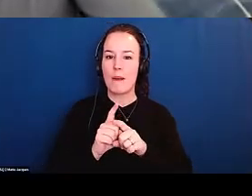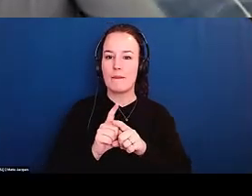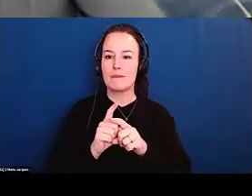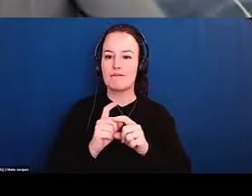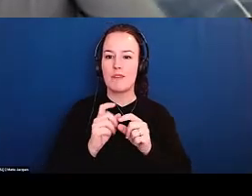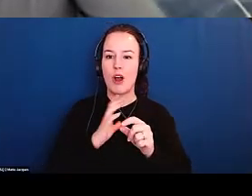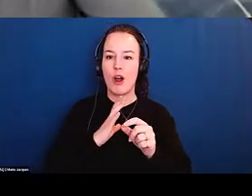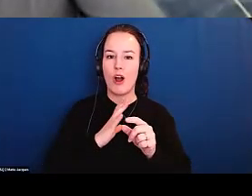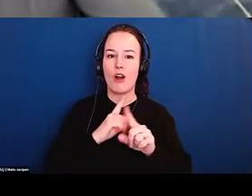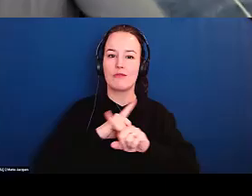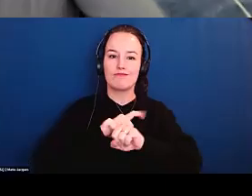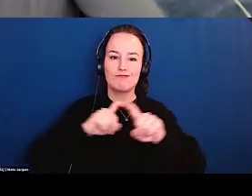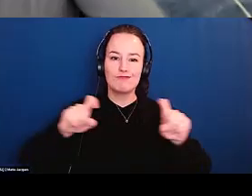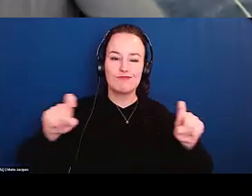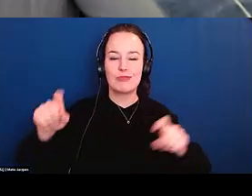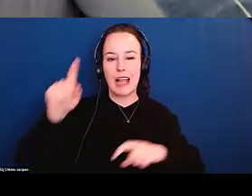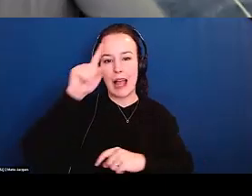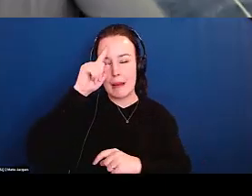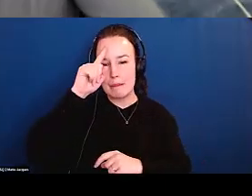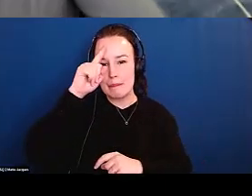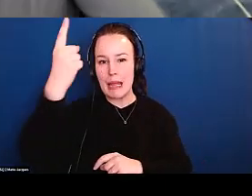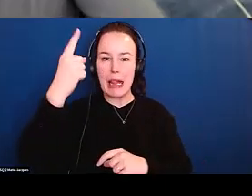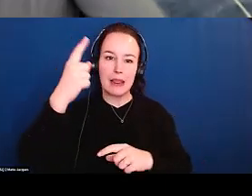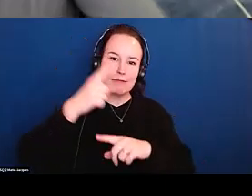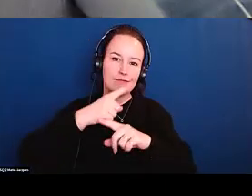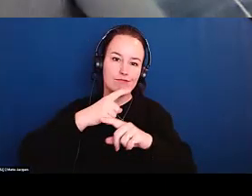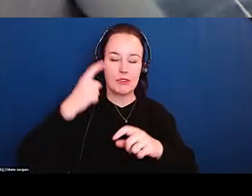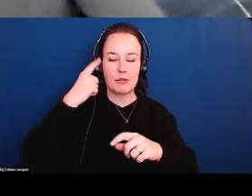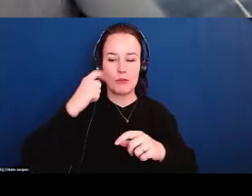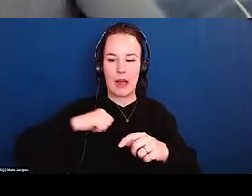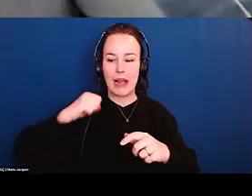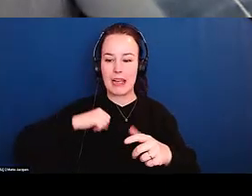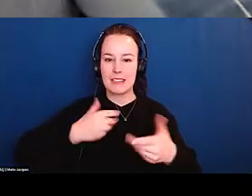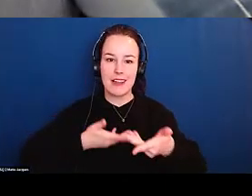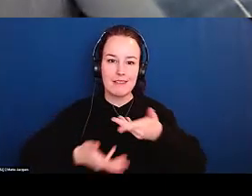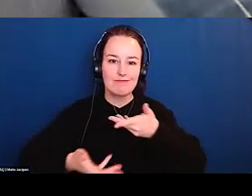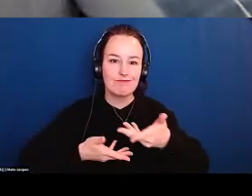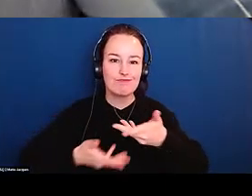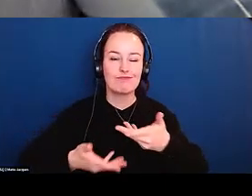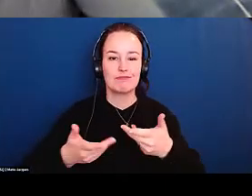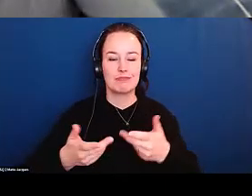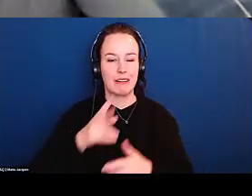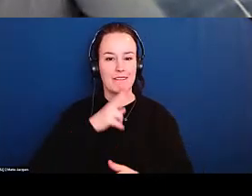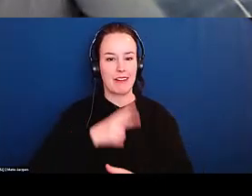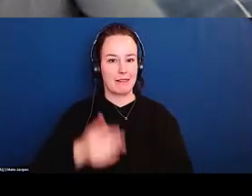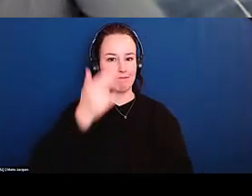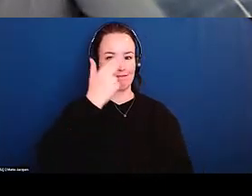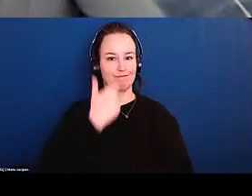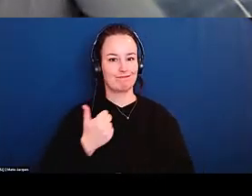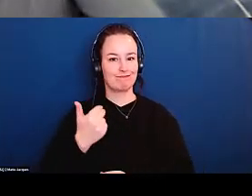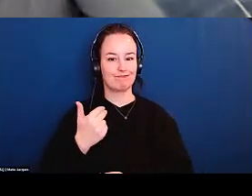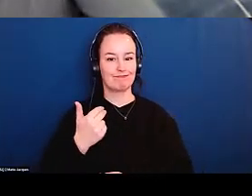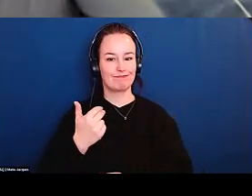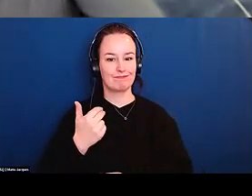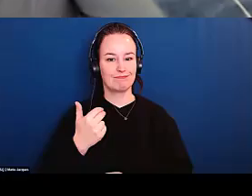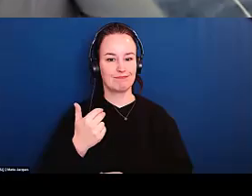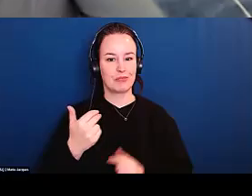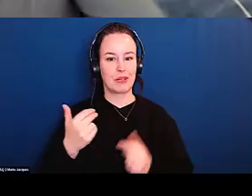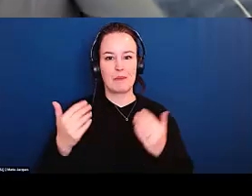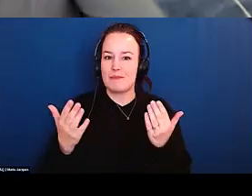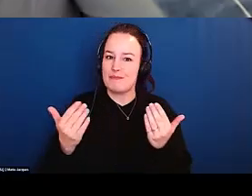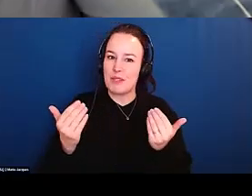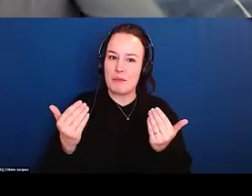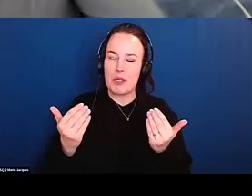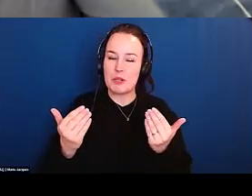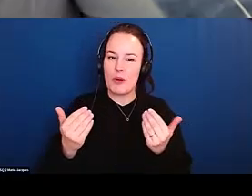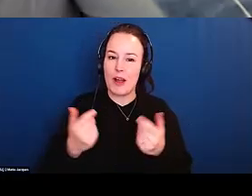nos habilités et on collabore tous ensemble pour que ça fonctionne. Et je pense que c'est très spécial et en fait, on